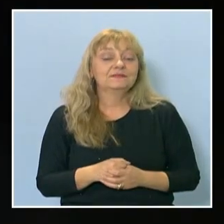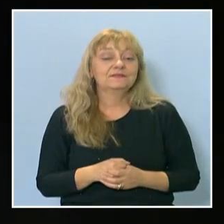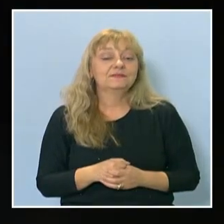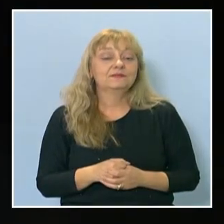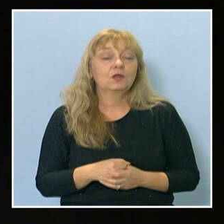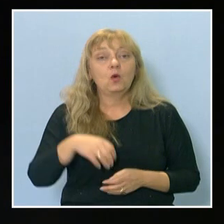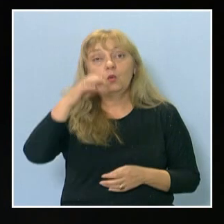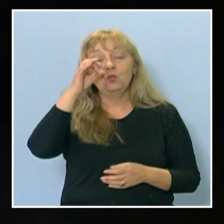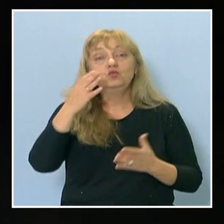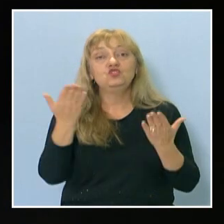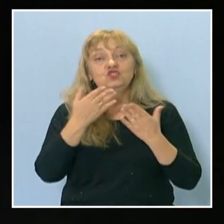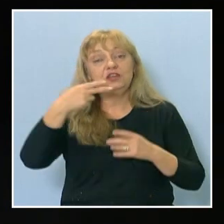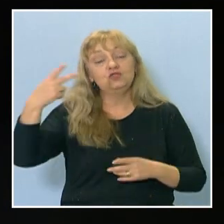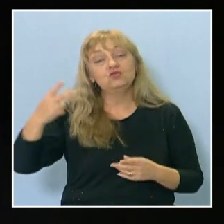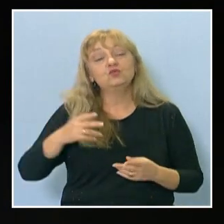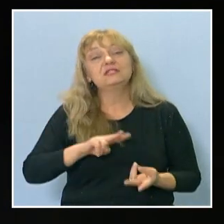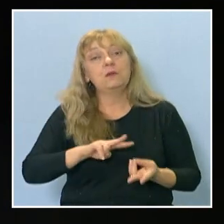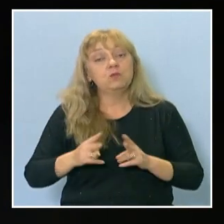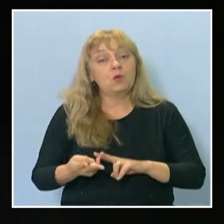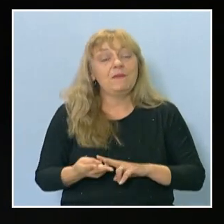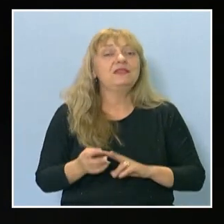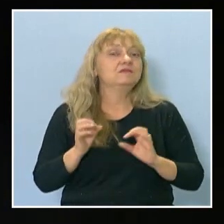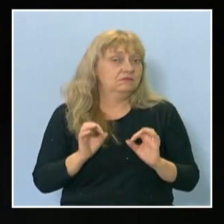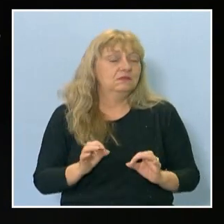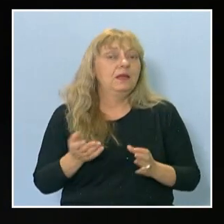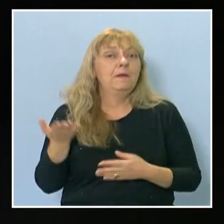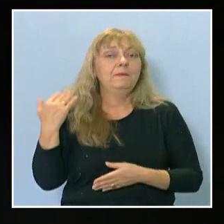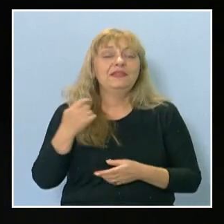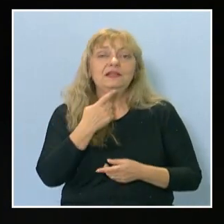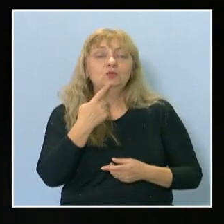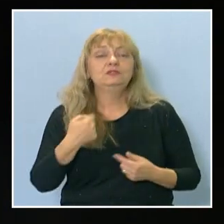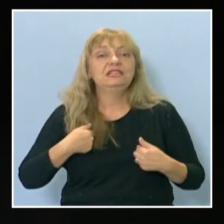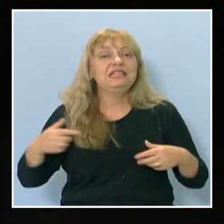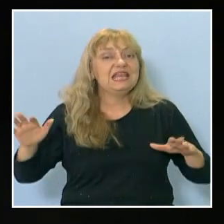Училището ни действително се променя. От миналата година ние започнахме